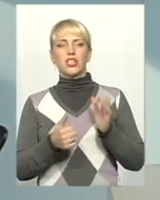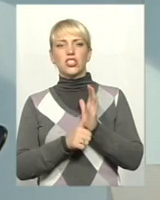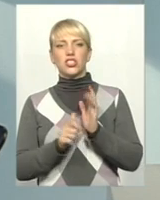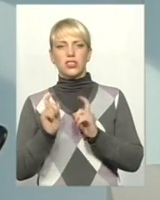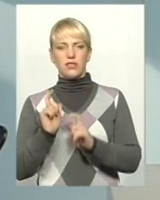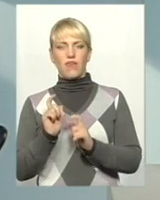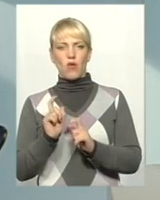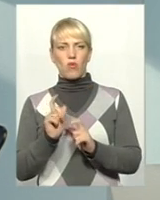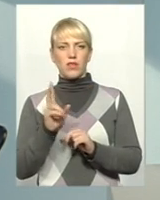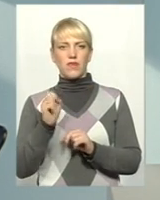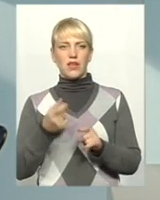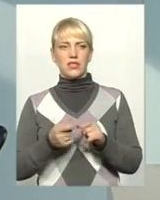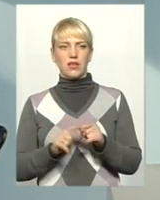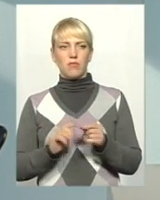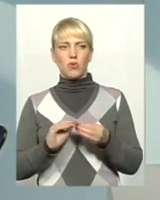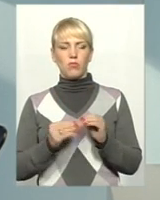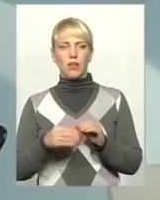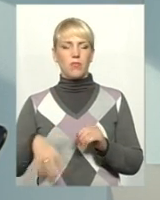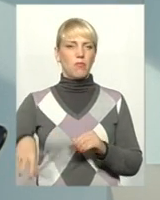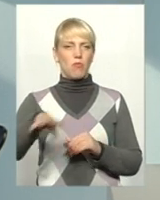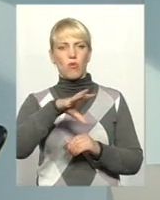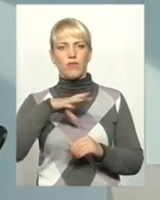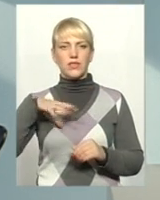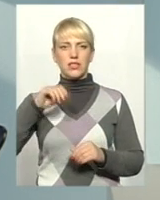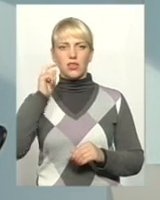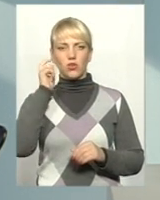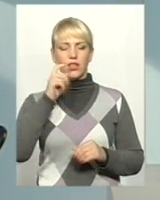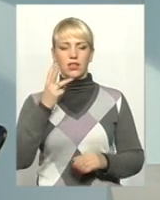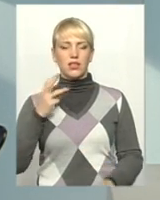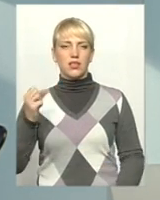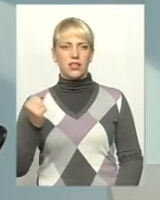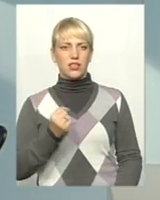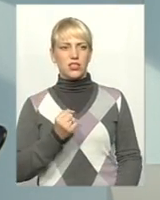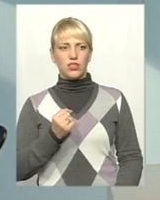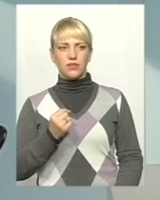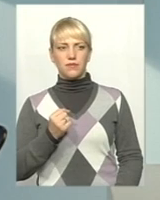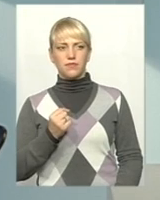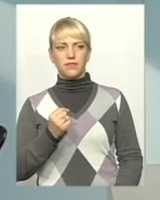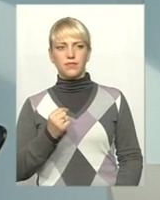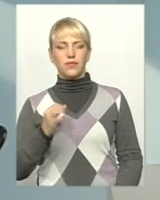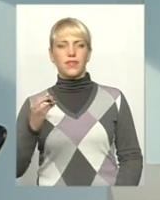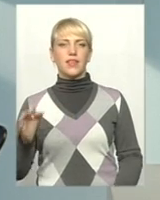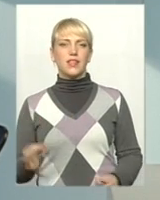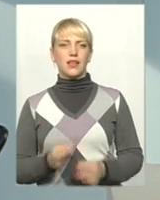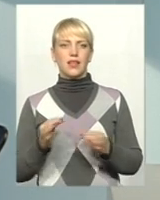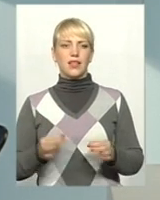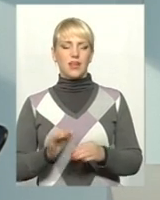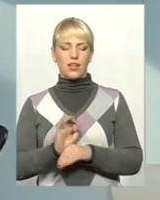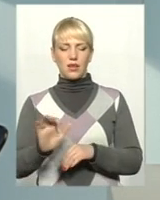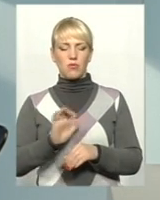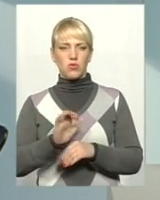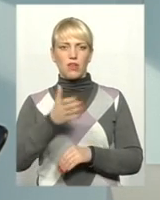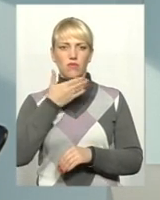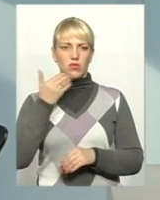6 вагонів, але це проблема по всій Україні, тому що три неділі сьогодні ніяких поставок не йде, тому